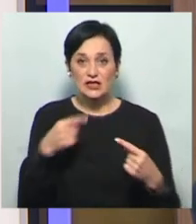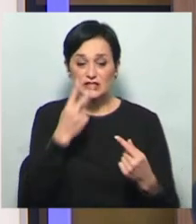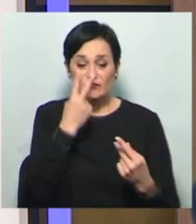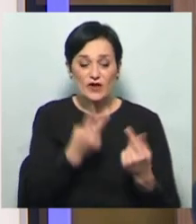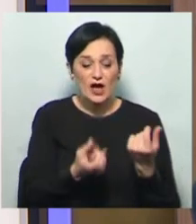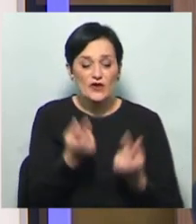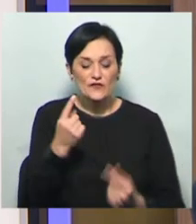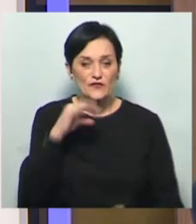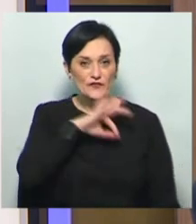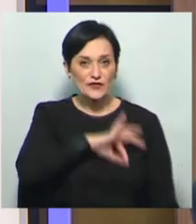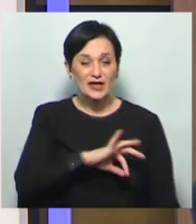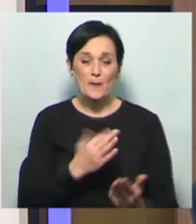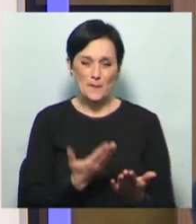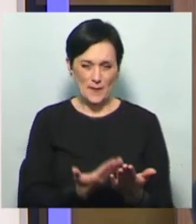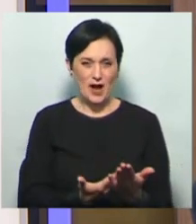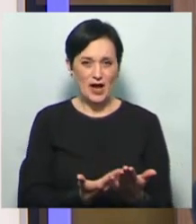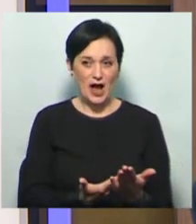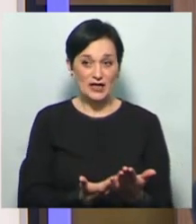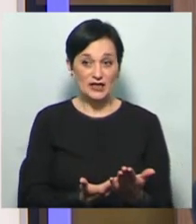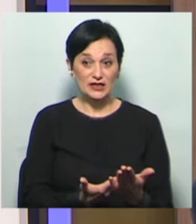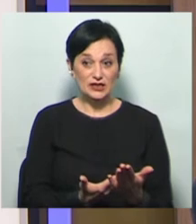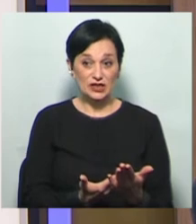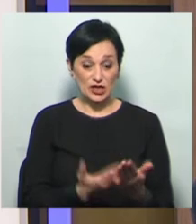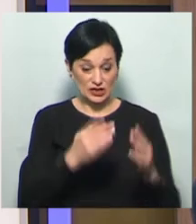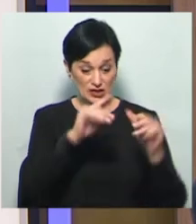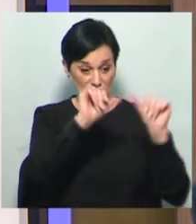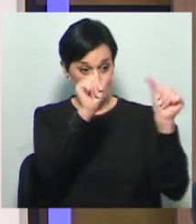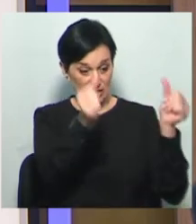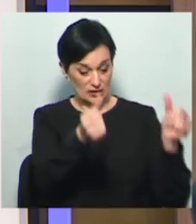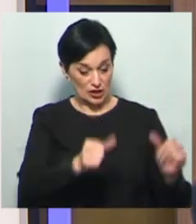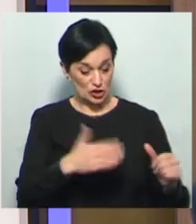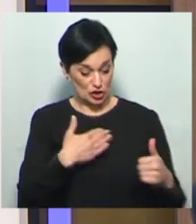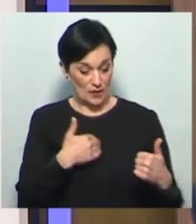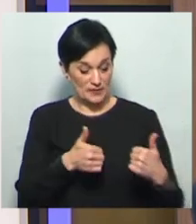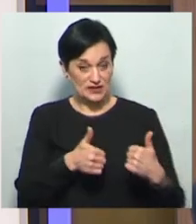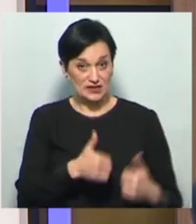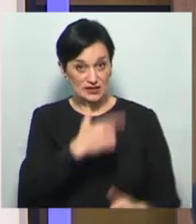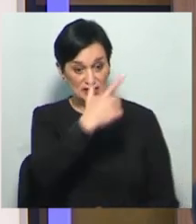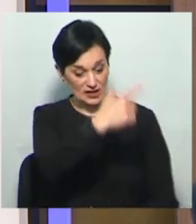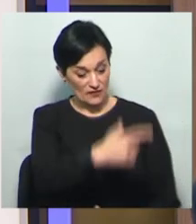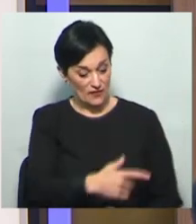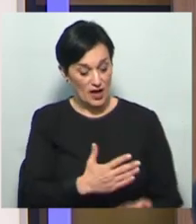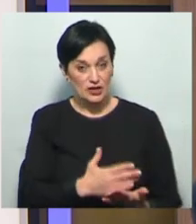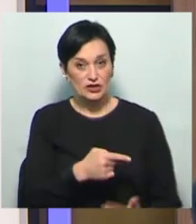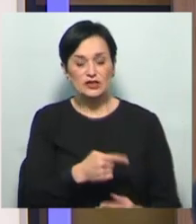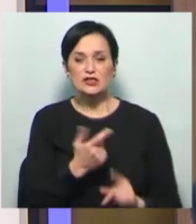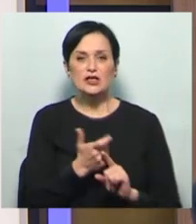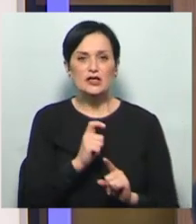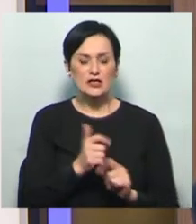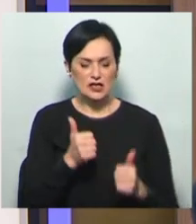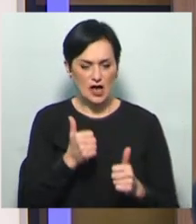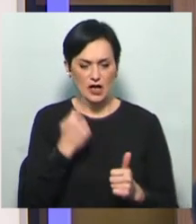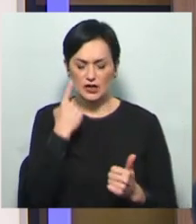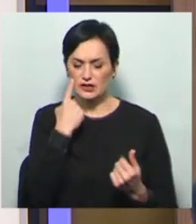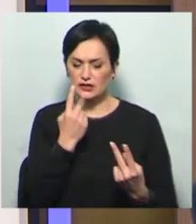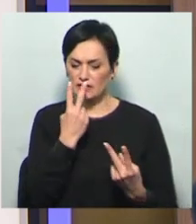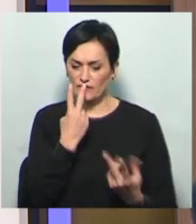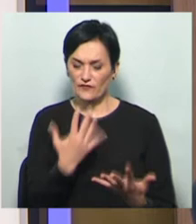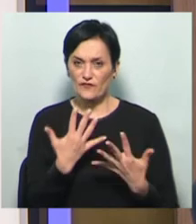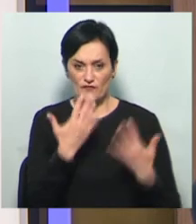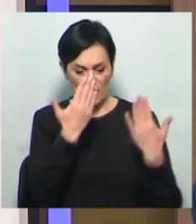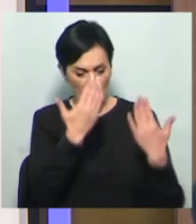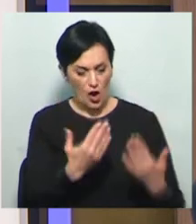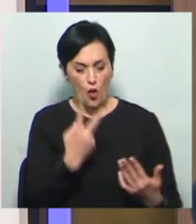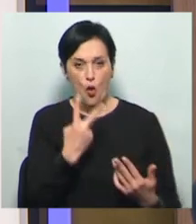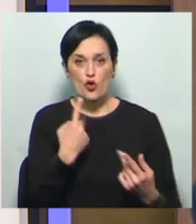თვალსაჩინოებას ვიყენებთ ხოლმე და მაგალითად აი ის მულაჟი, რომელიც ახლა ჩემს გვერდით არის სტუდიაში, ძალიან კარგად და თვალსაჩინოდ წარმოაჩენს